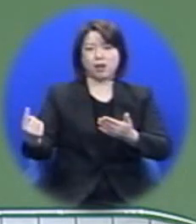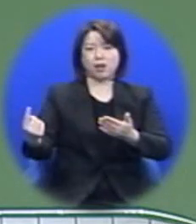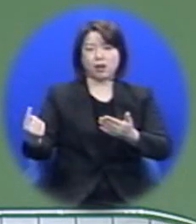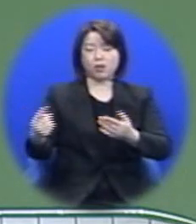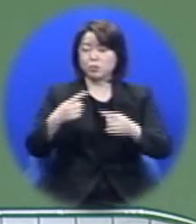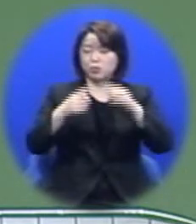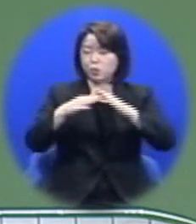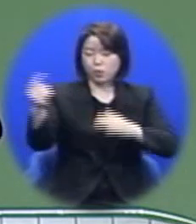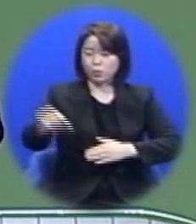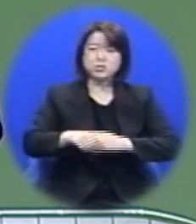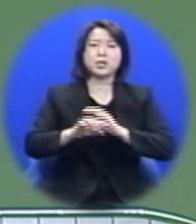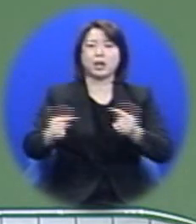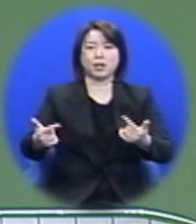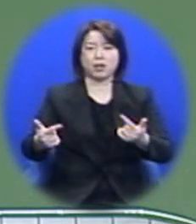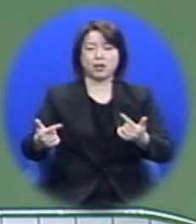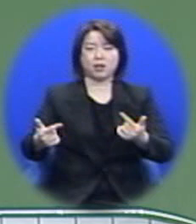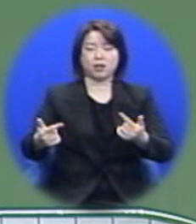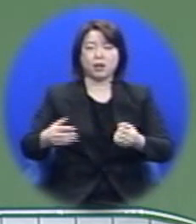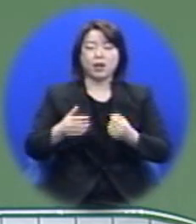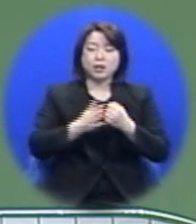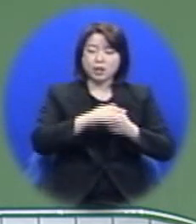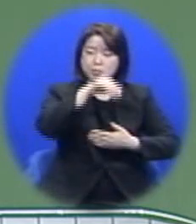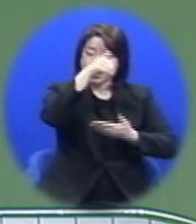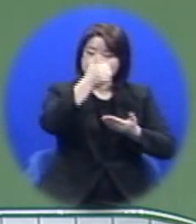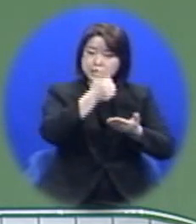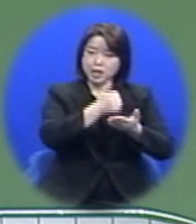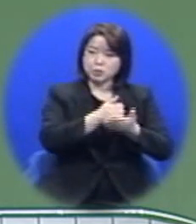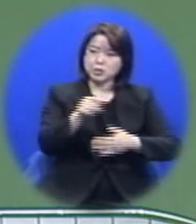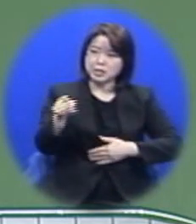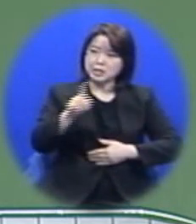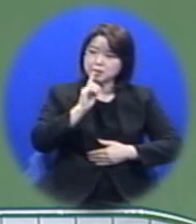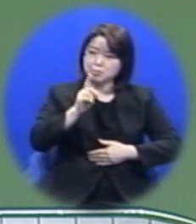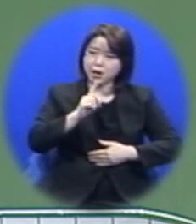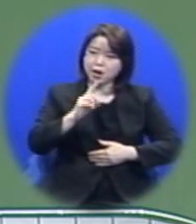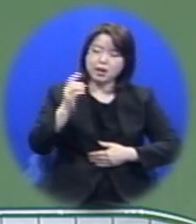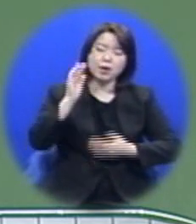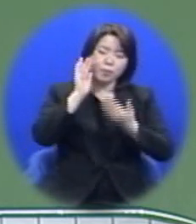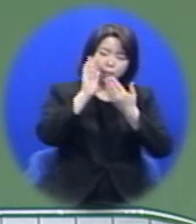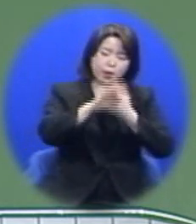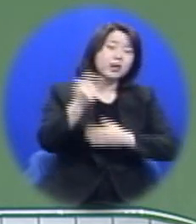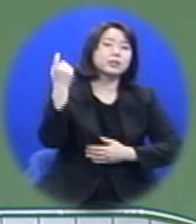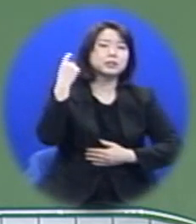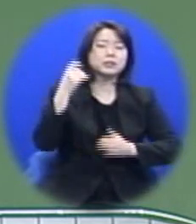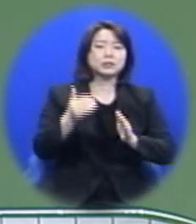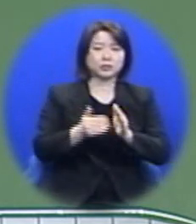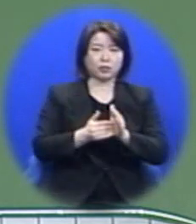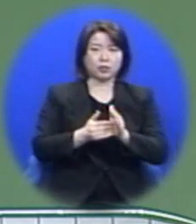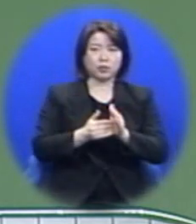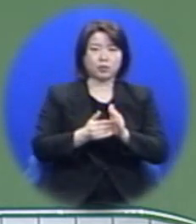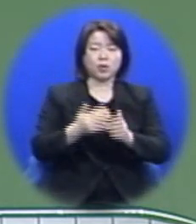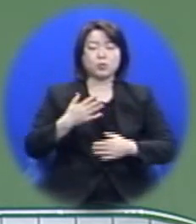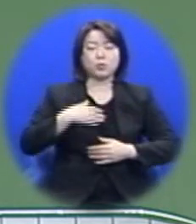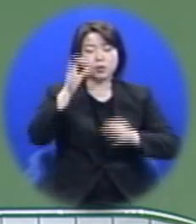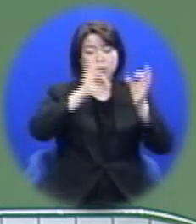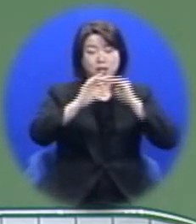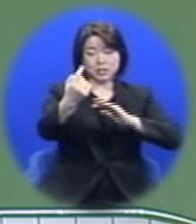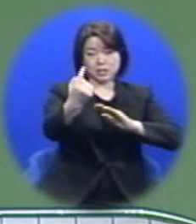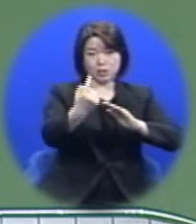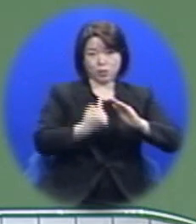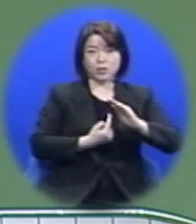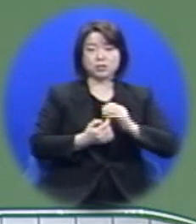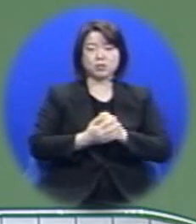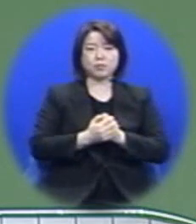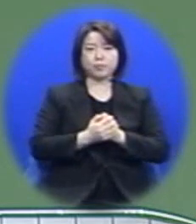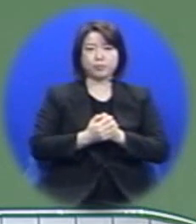그 장로님이 나중에 그 이야기를 들었던 모양입니다. 저를 찾아오셨어요. 제 방에